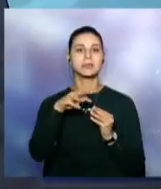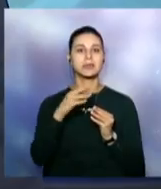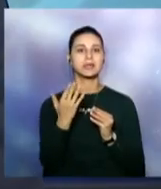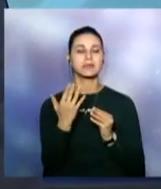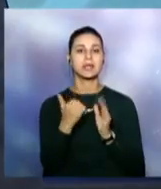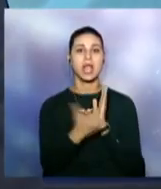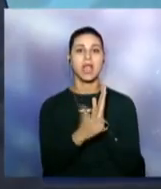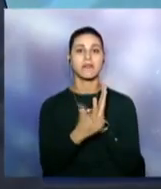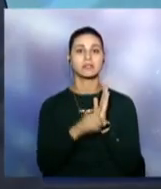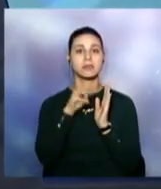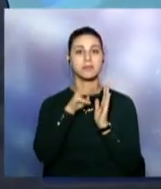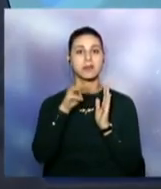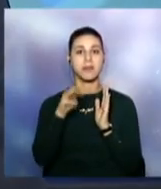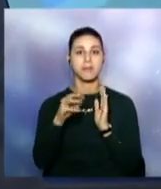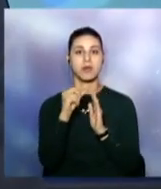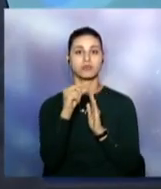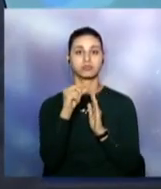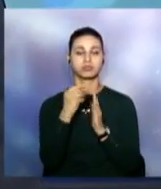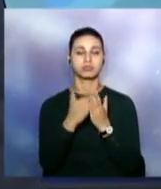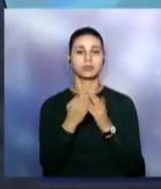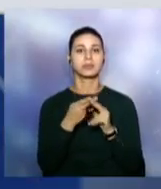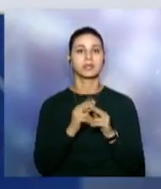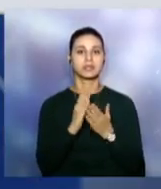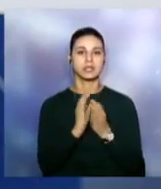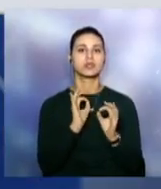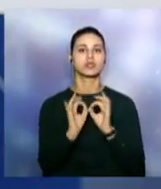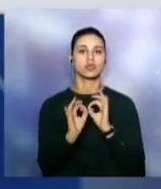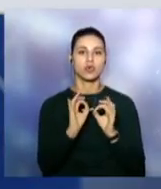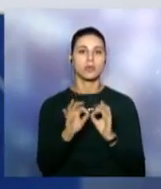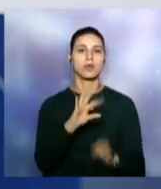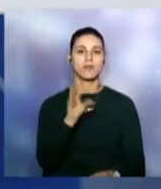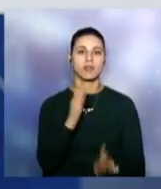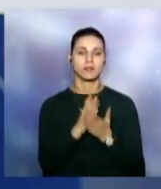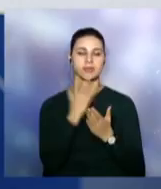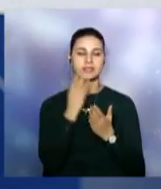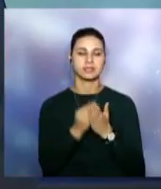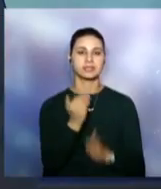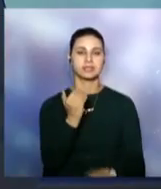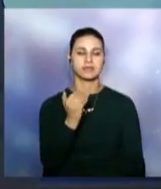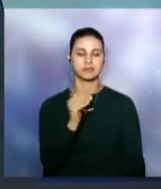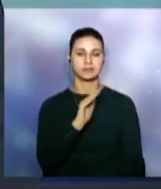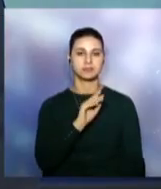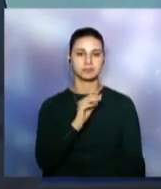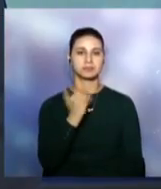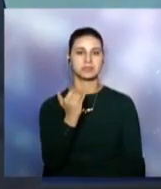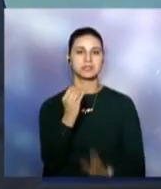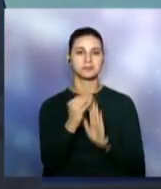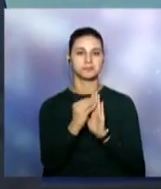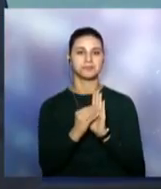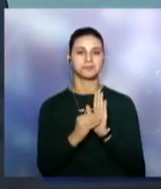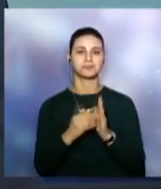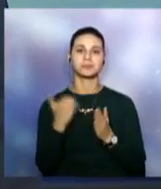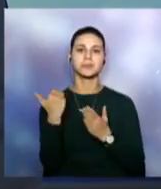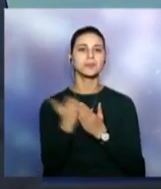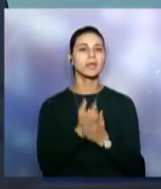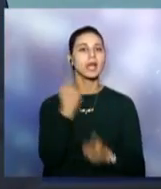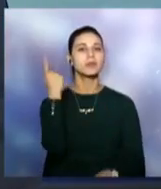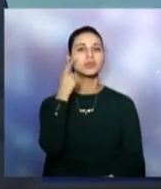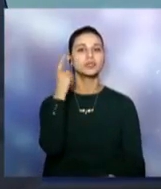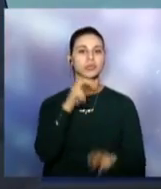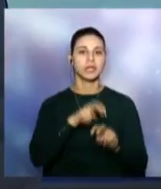არის 6 მმ, 6 მმ-ზე ნაკლებ, ეს არის ნორმა. ნუ ანუ ყველაფერს აქვს კრიტერიუმი, ანუ ეს პროტოკოლია ყველაფერი. აქ ახალი მოსაგონებელი